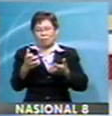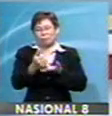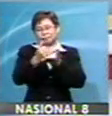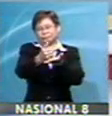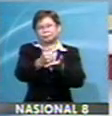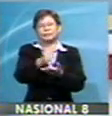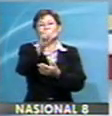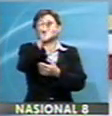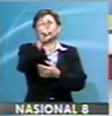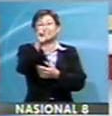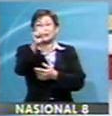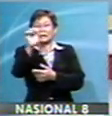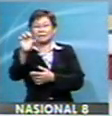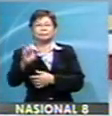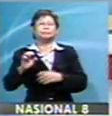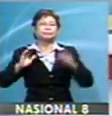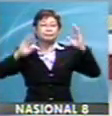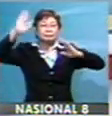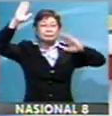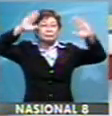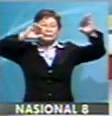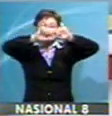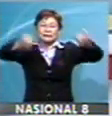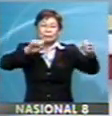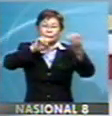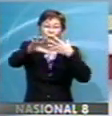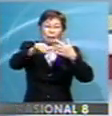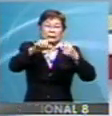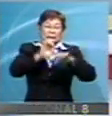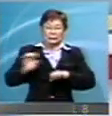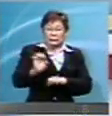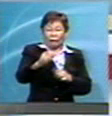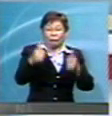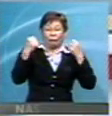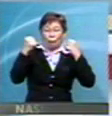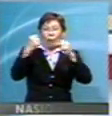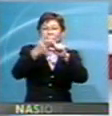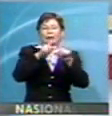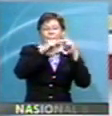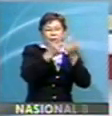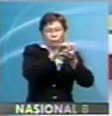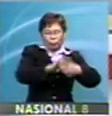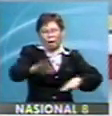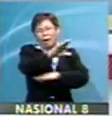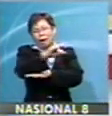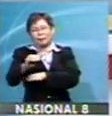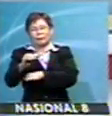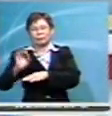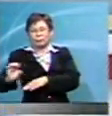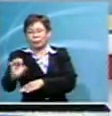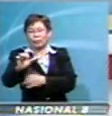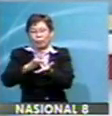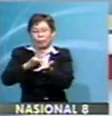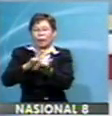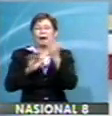televisyen Malaysia memelukan sistem tindak balas kecemasan yang Teguh Sama ada Bagi pasukan penyelamat dan juga perkhidmatan perubatan kecemasan